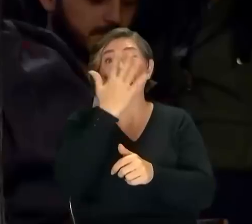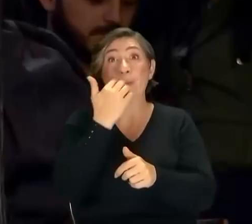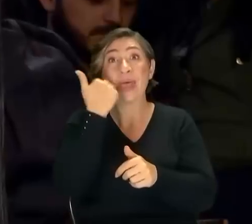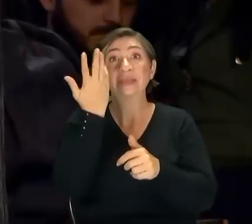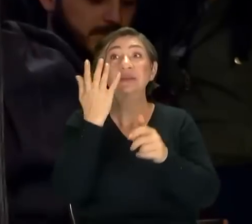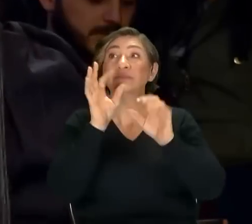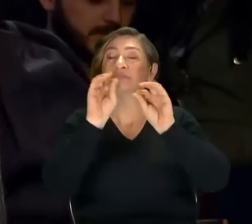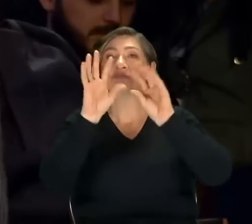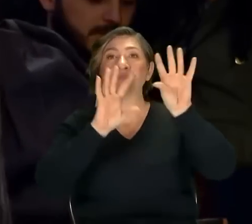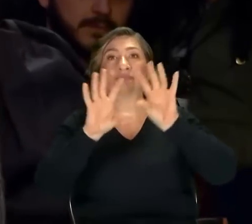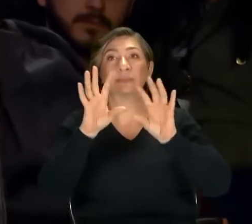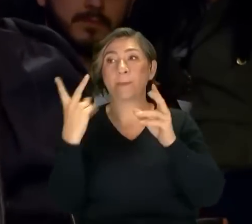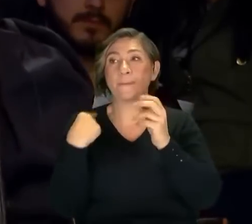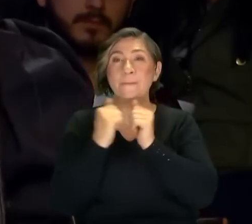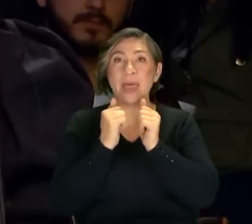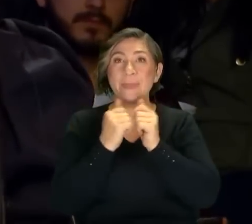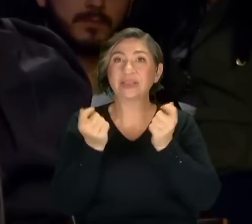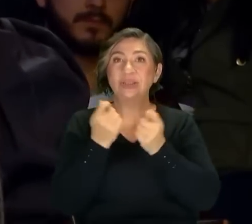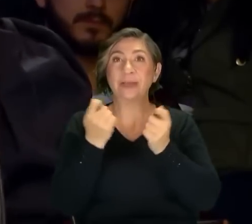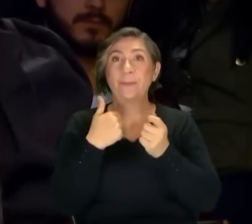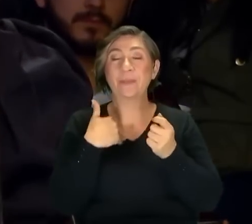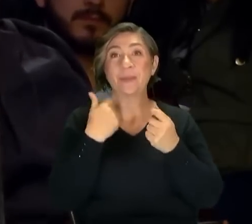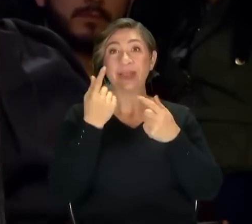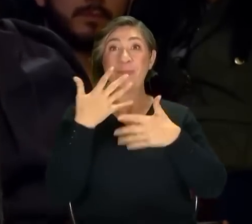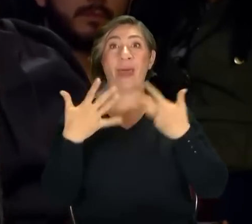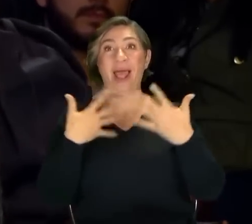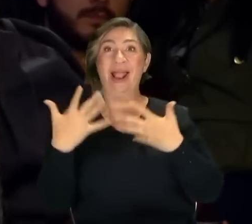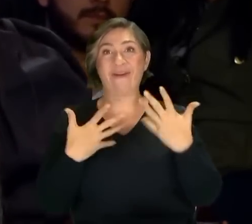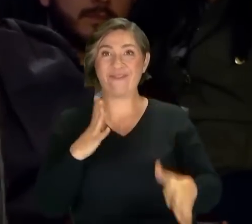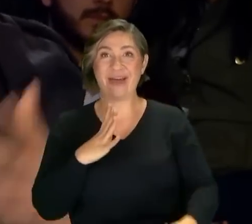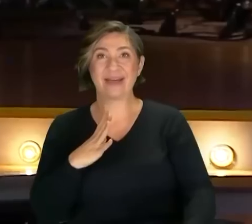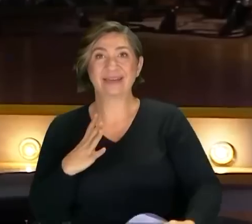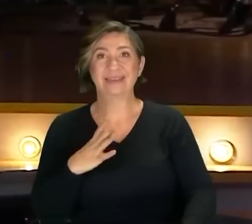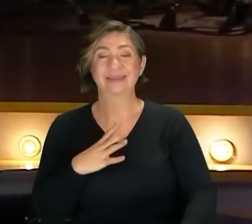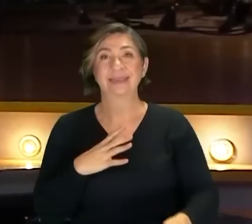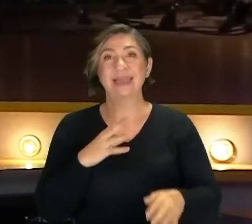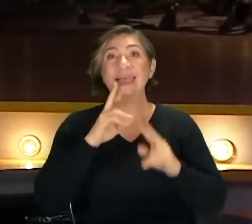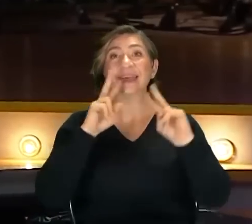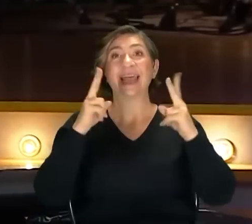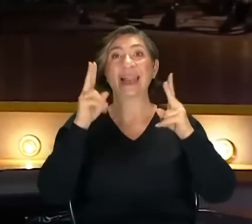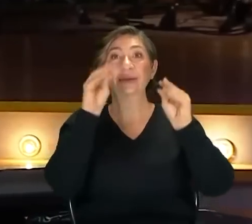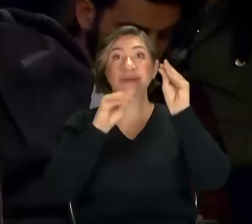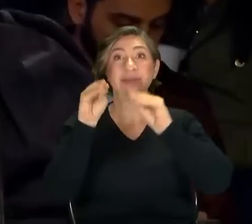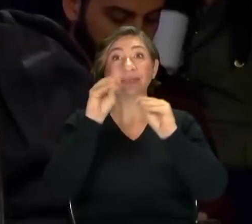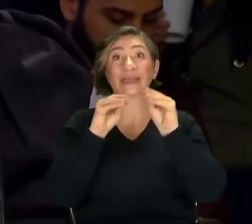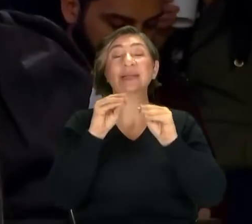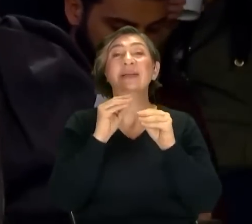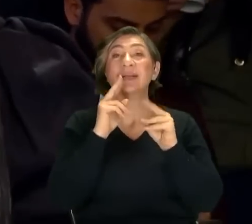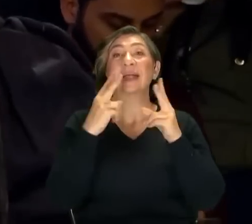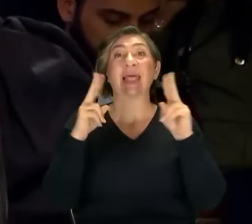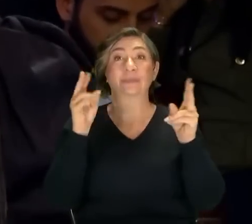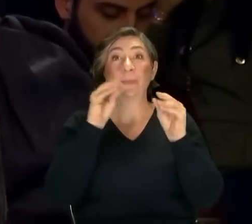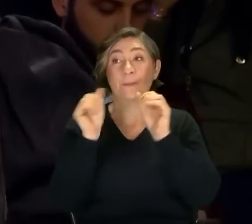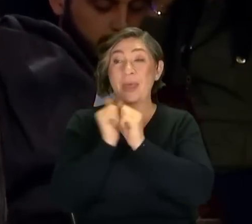Evet. Tonları falan filan her beraber şey. Beraber böyle çalıştık biraz aslında. Benim de ilgim var. Beraber. Neye ilgin var? Yani renklendirme montajda, her renklendirme